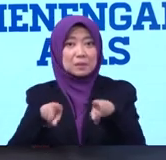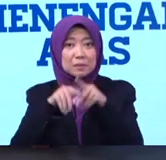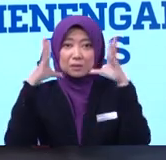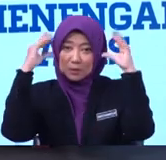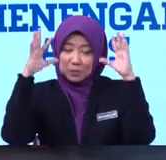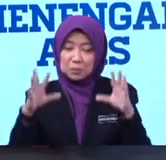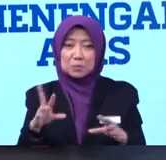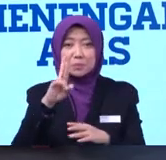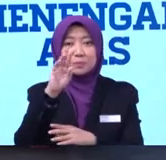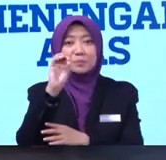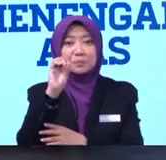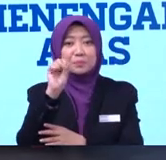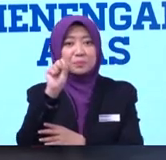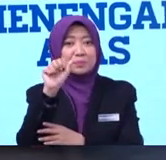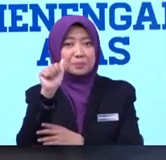dengan